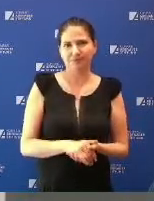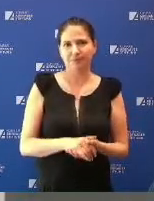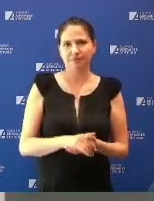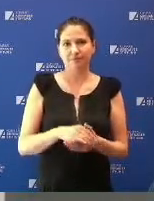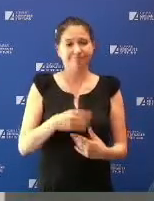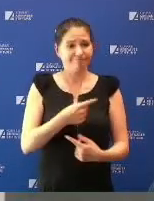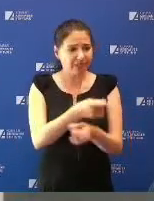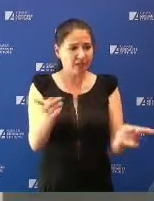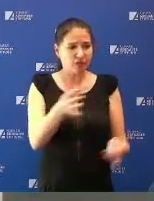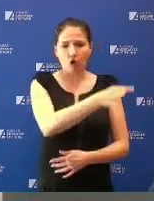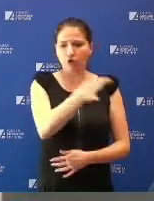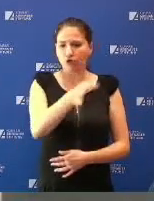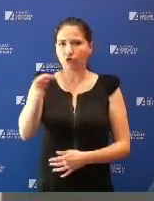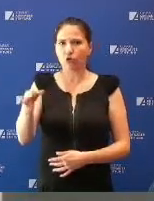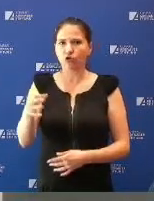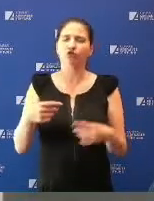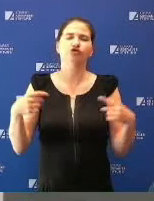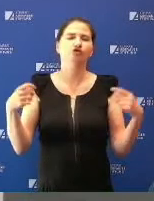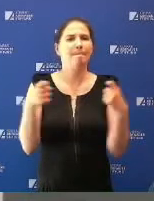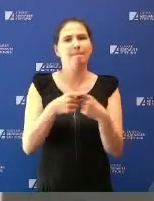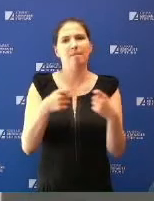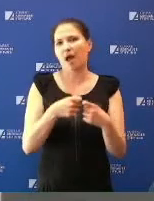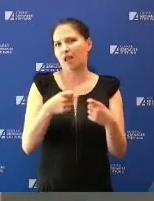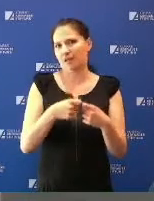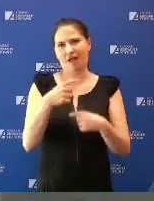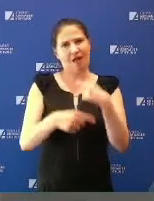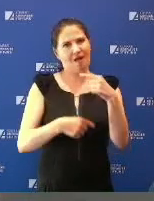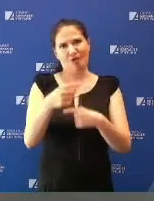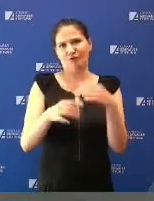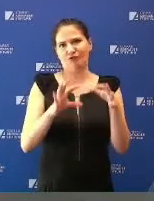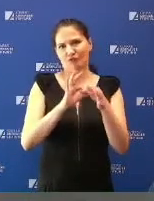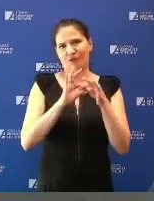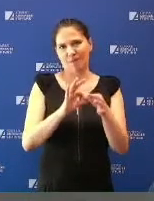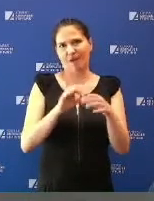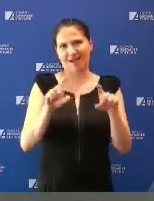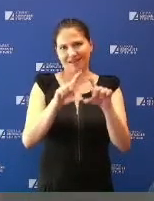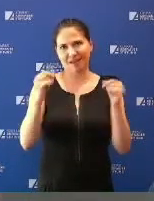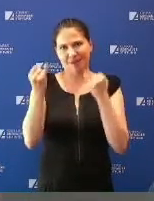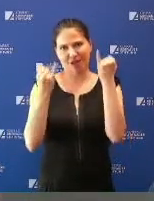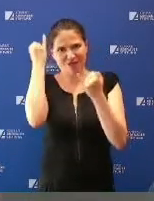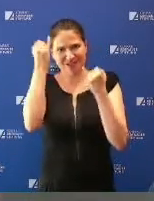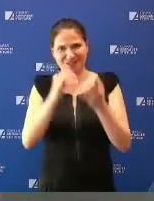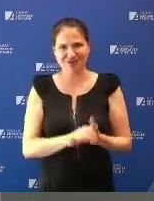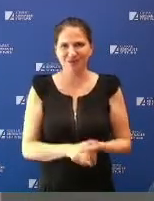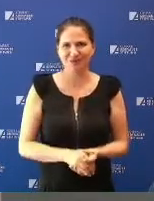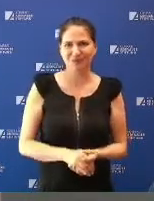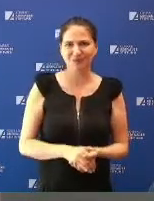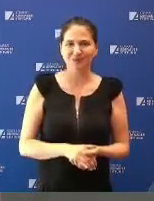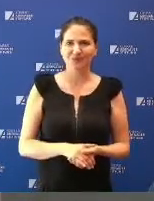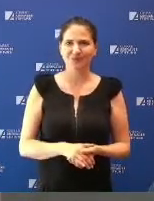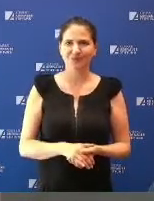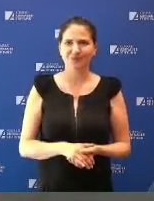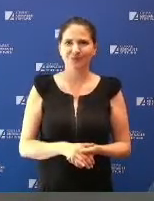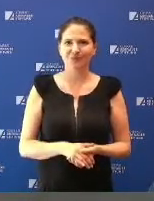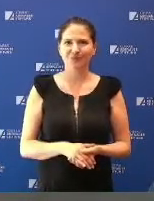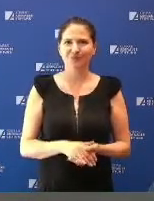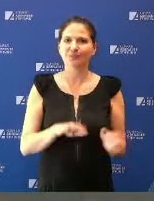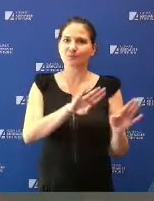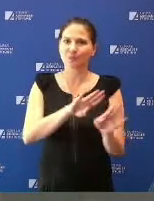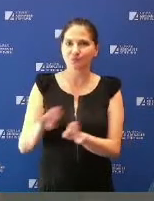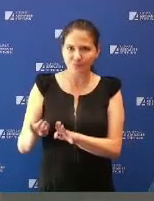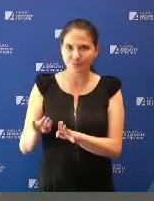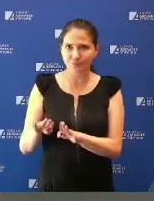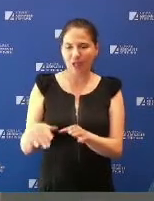Orte, an denen Spannendes zum Thema Innovation stattfindet. Es wird unser